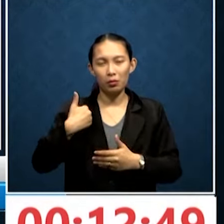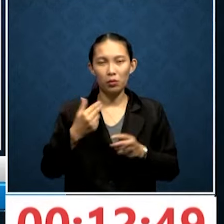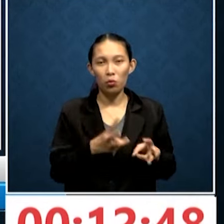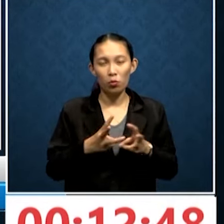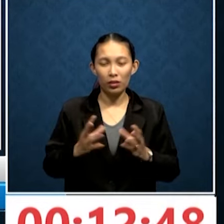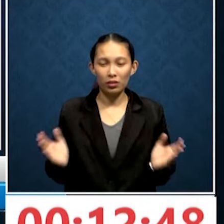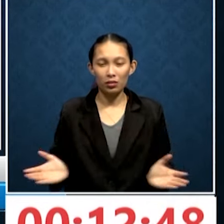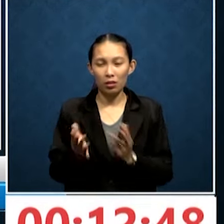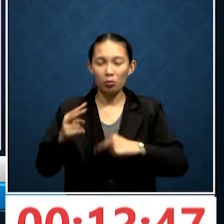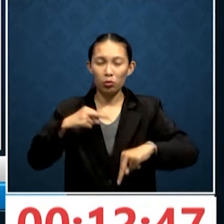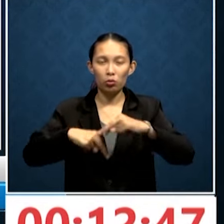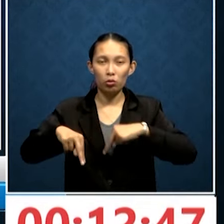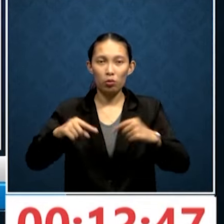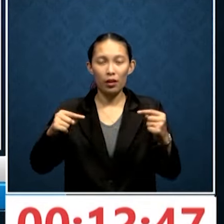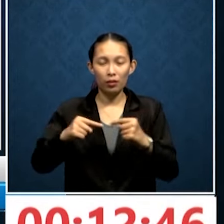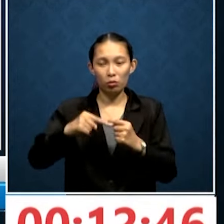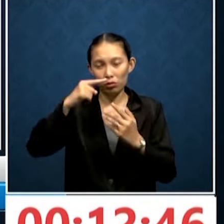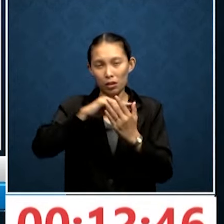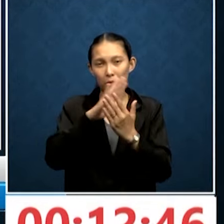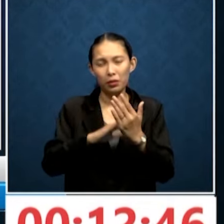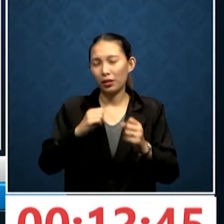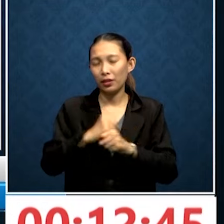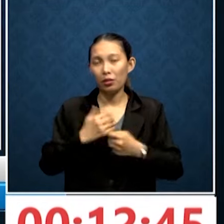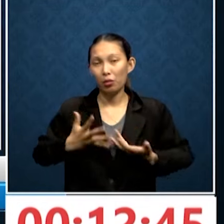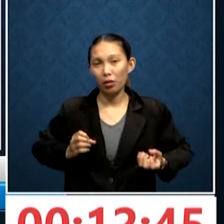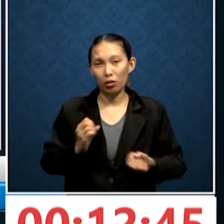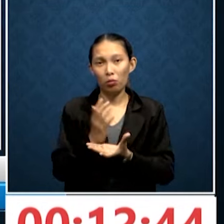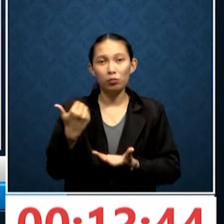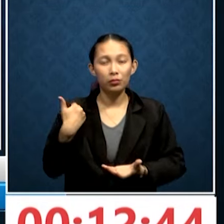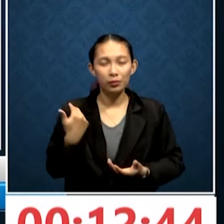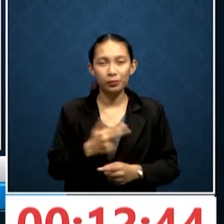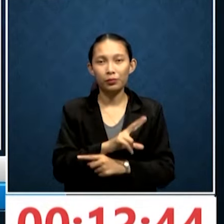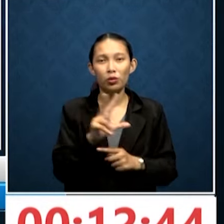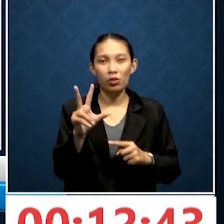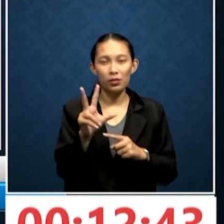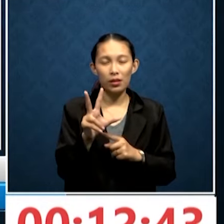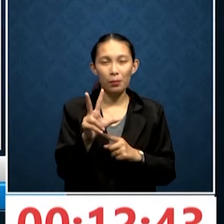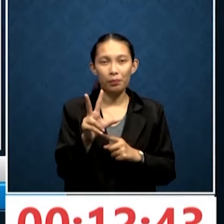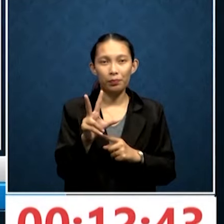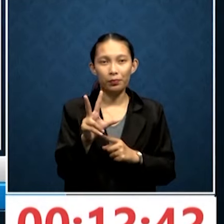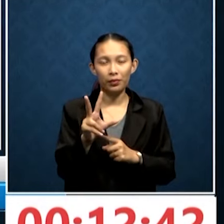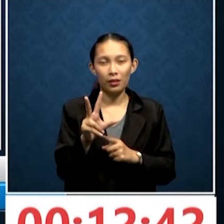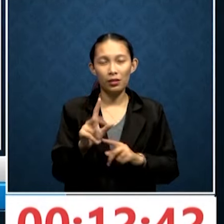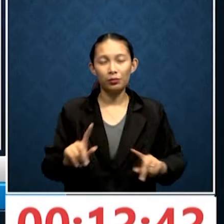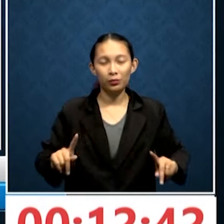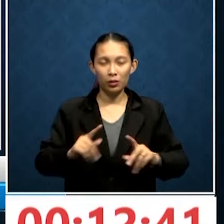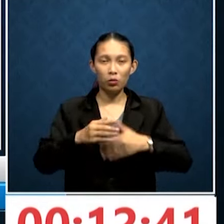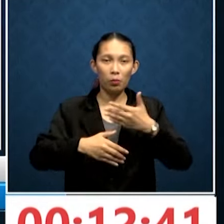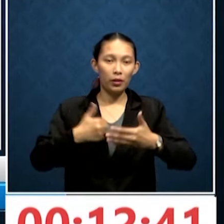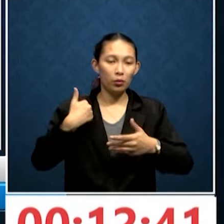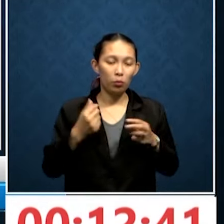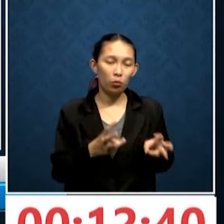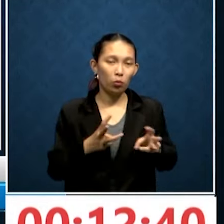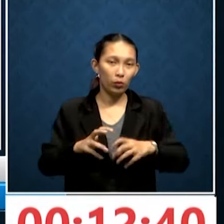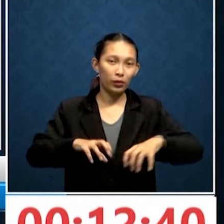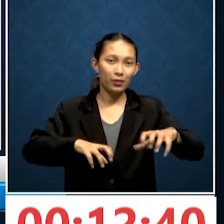า SME ในไทยที่ได้รับผลกระทบอย่างไรข้อ3กระทรวงพาณิชย์มีมาตรการในการ